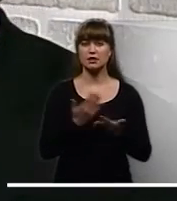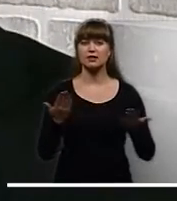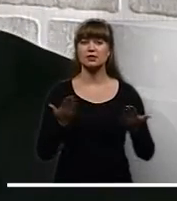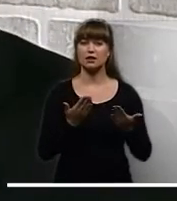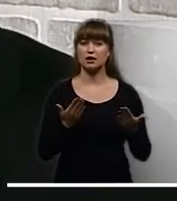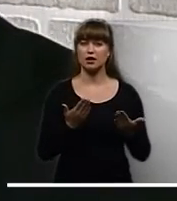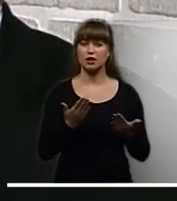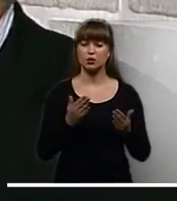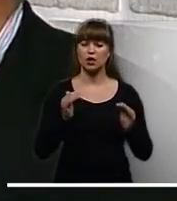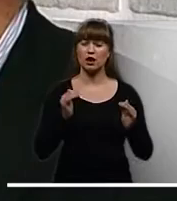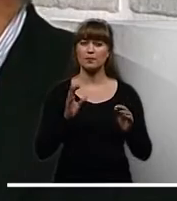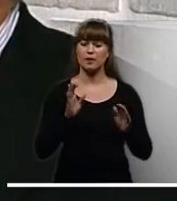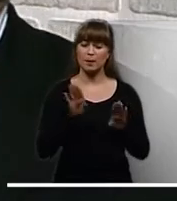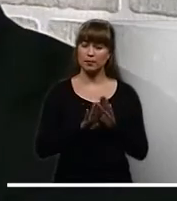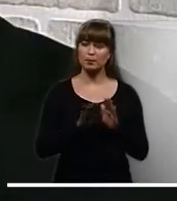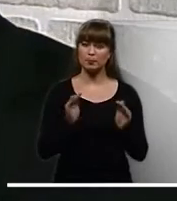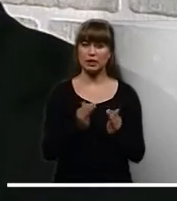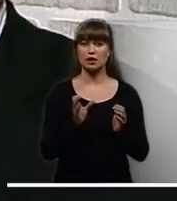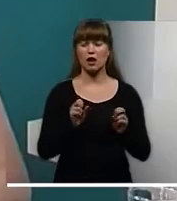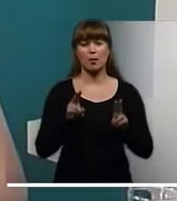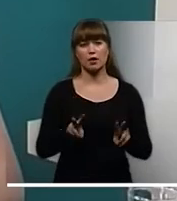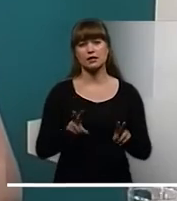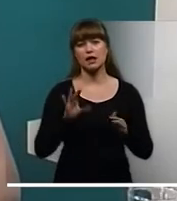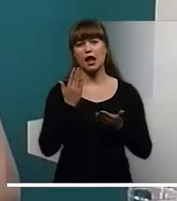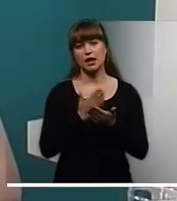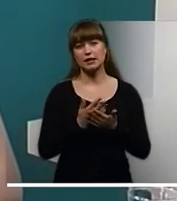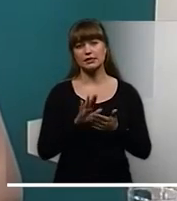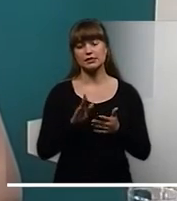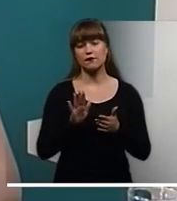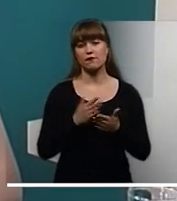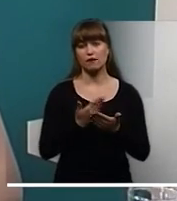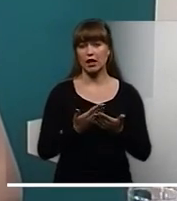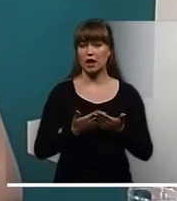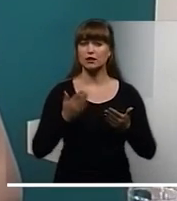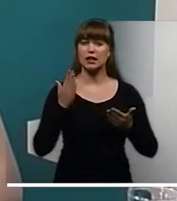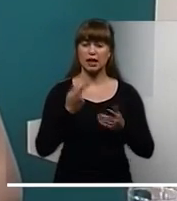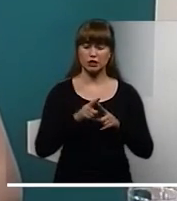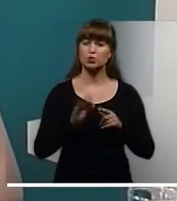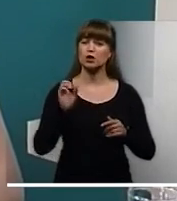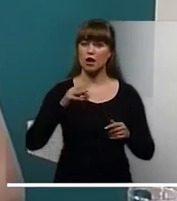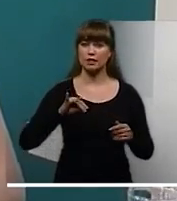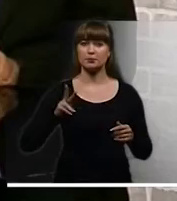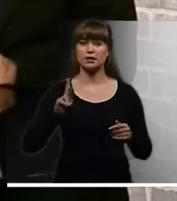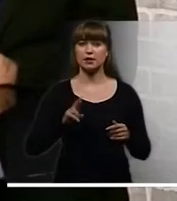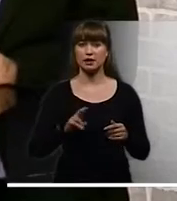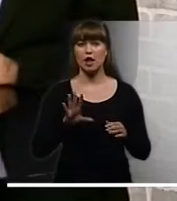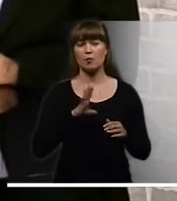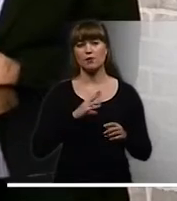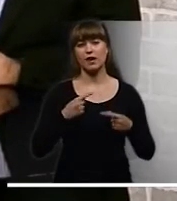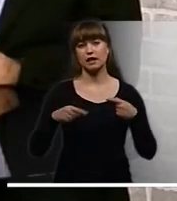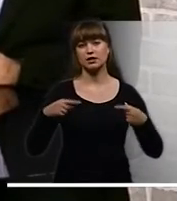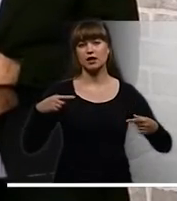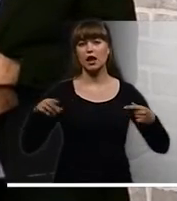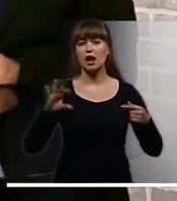вообще никакого опасности не представляют. Есть вообще варианты нормы. Это тоже аритмия, просто там в юношеском возрасте бывает и так